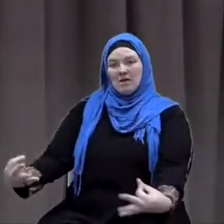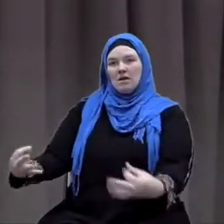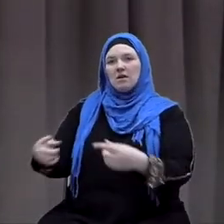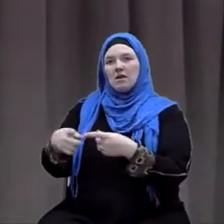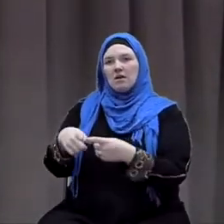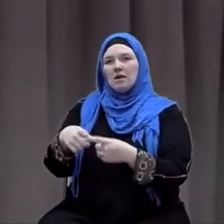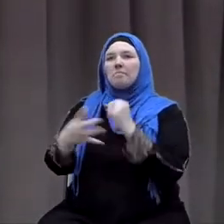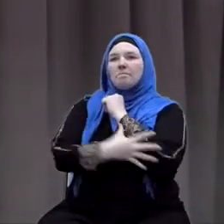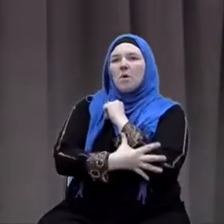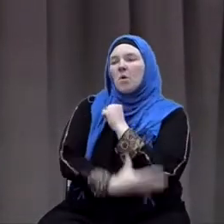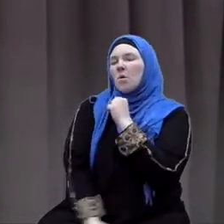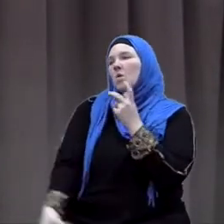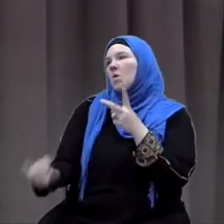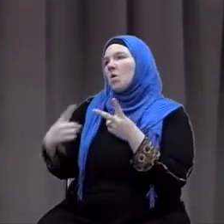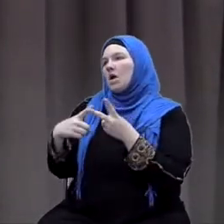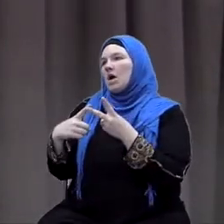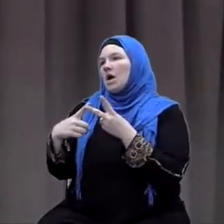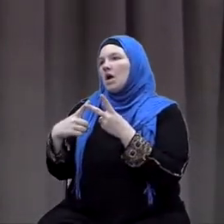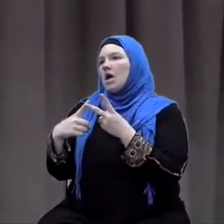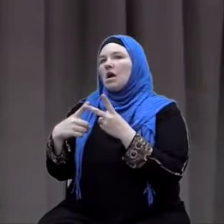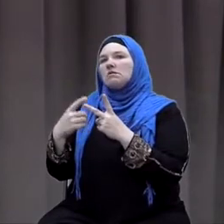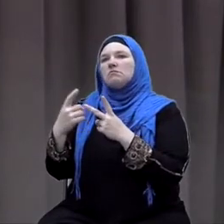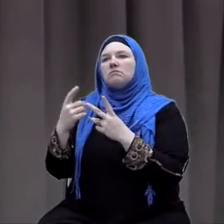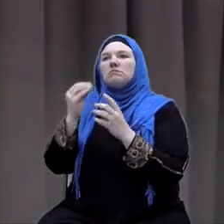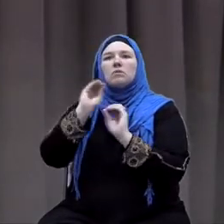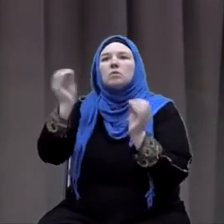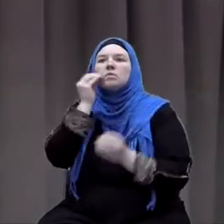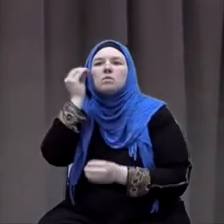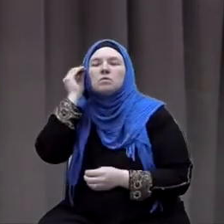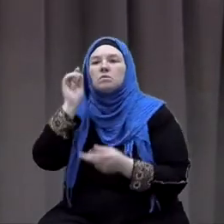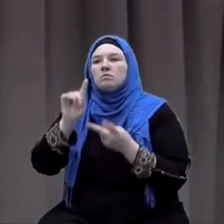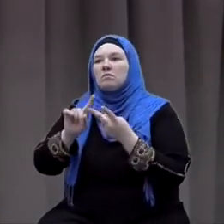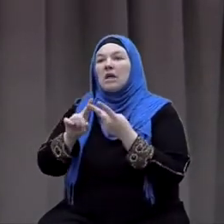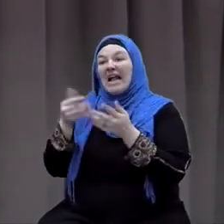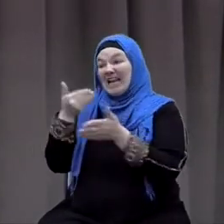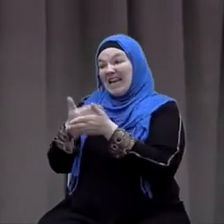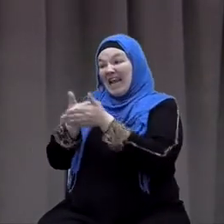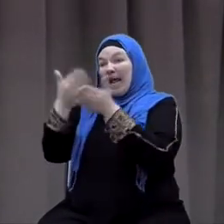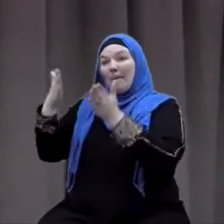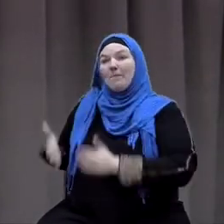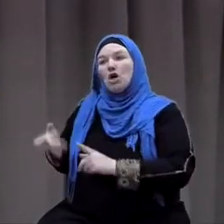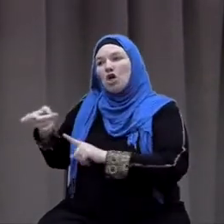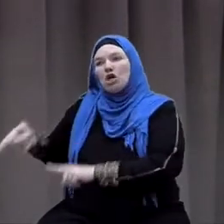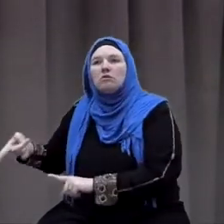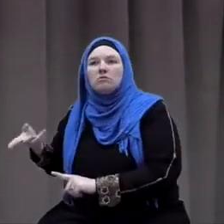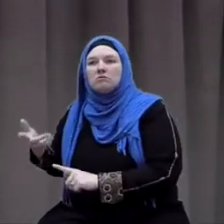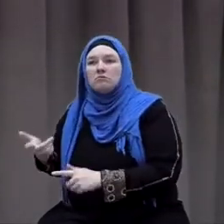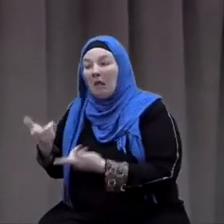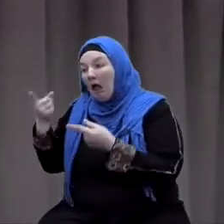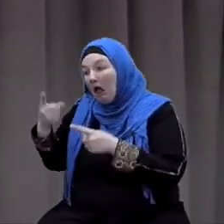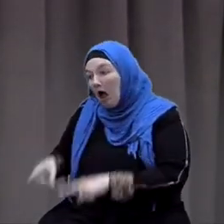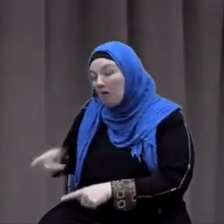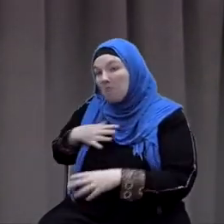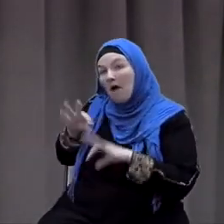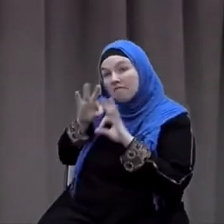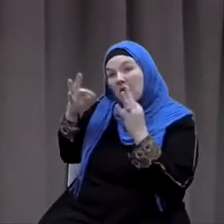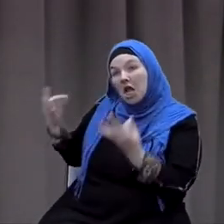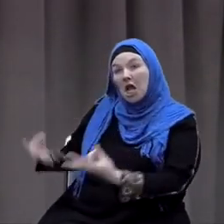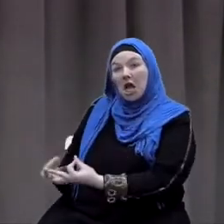the ayah till the end. وَالْجَارِ ذِي الْقُرْبَى, the neighbor who happens to be a relative. وَالْجَارِ